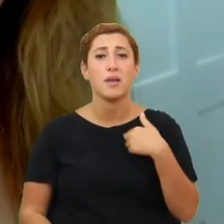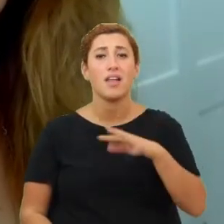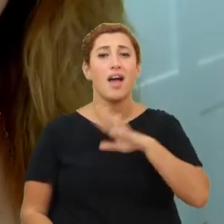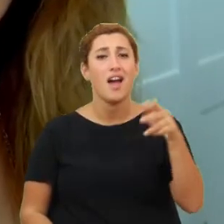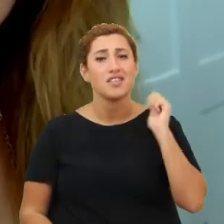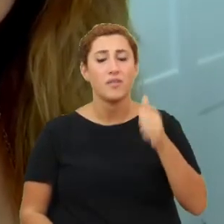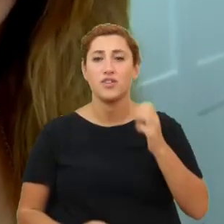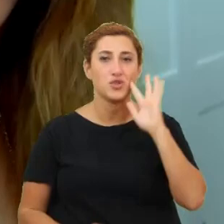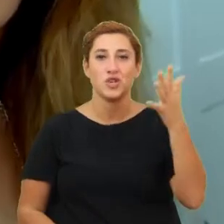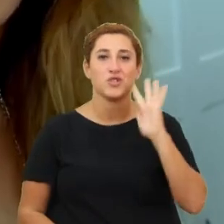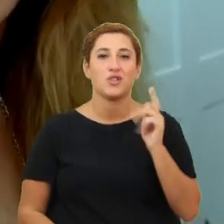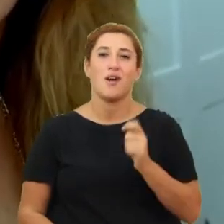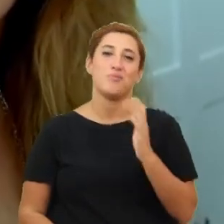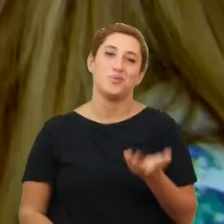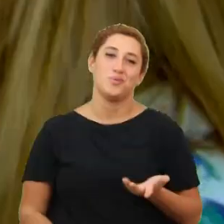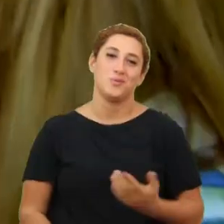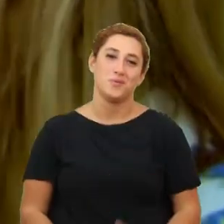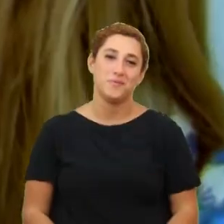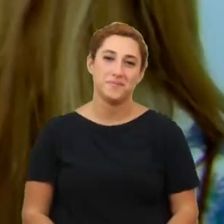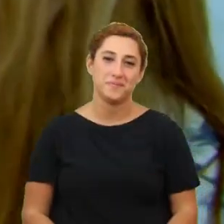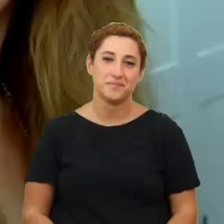her seferinde şaşırtıyorsun ya.